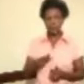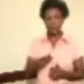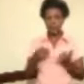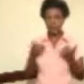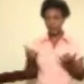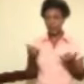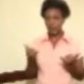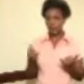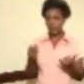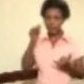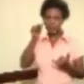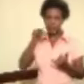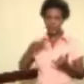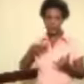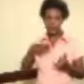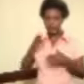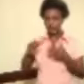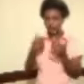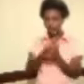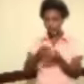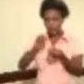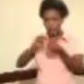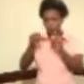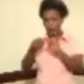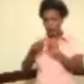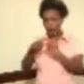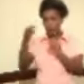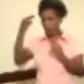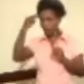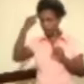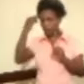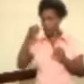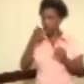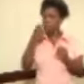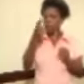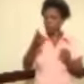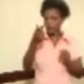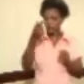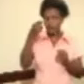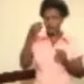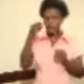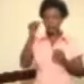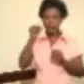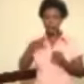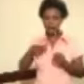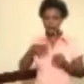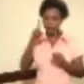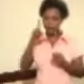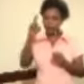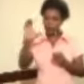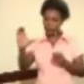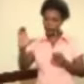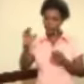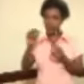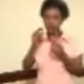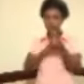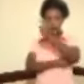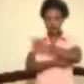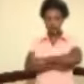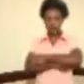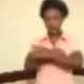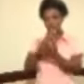Ça me dit c'est que effectivement tout chiffre ça yo disponible mais pas disponible dans les 100 jours. Ça c'est évident. N'a prêté dans